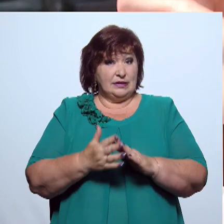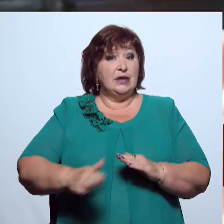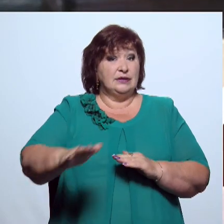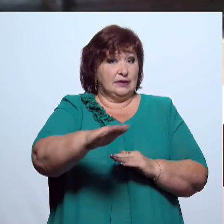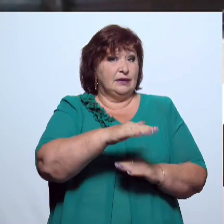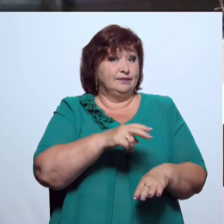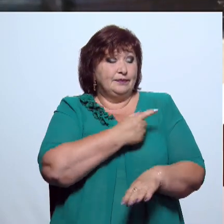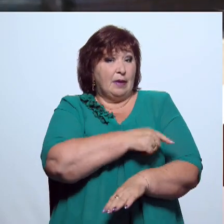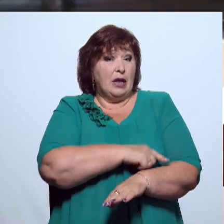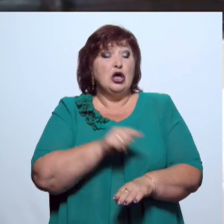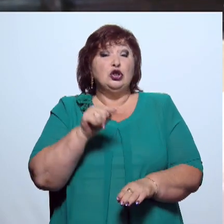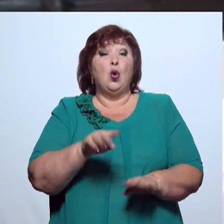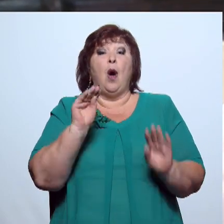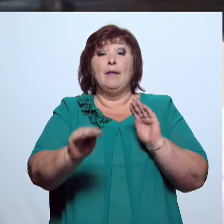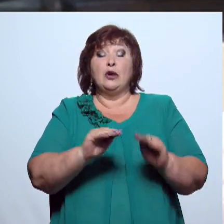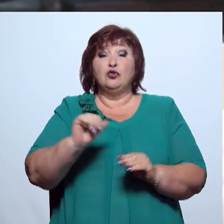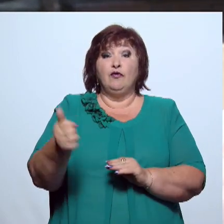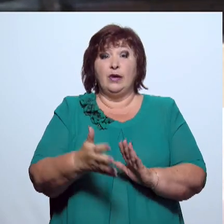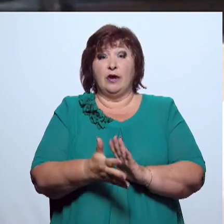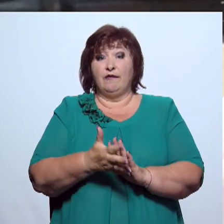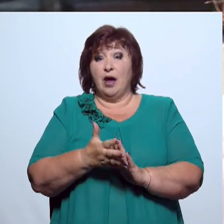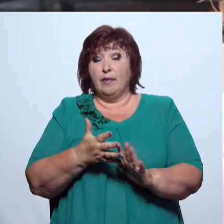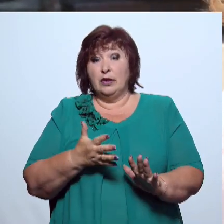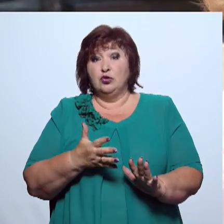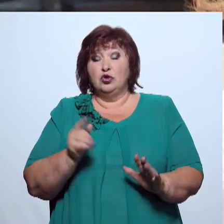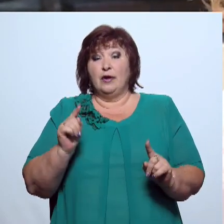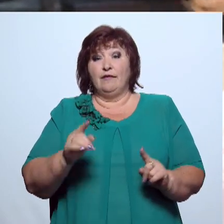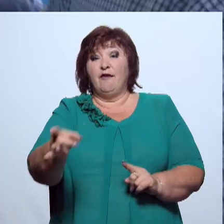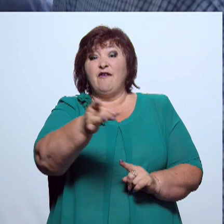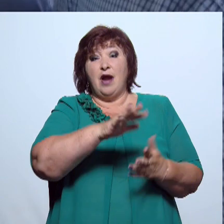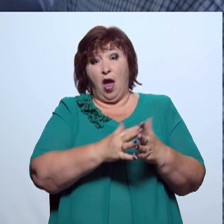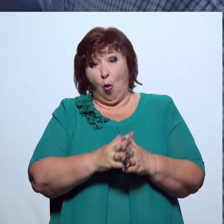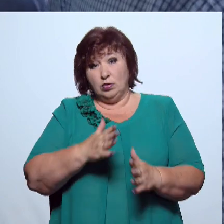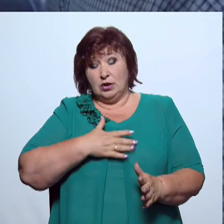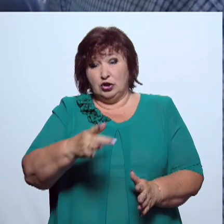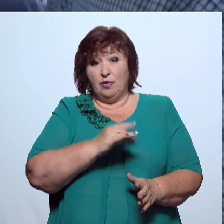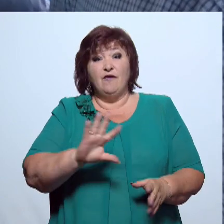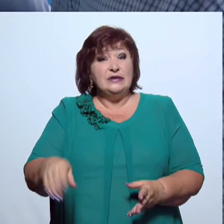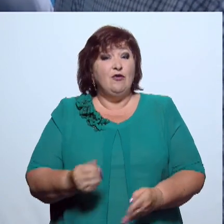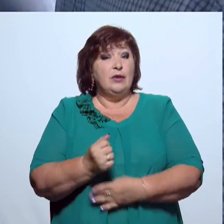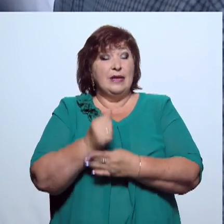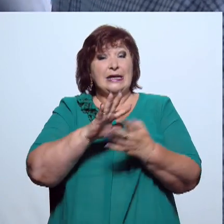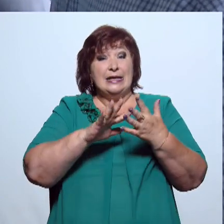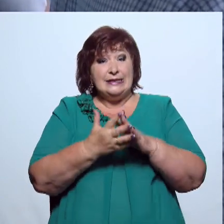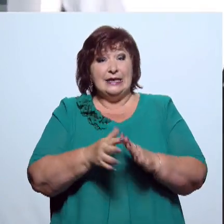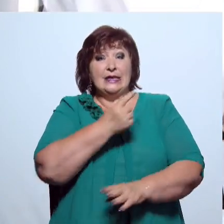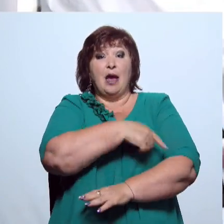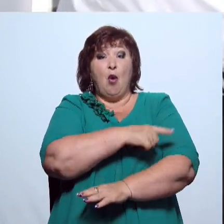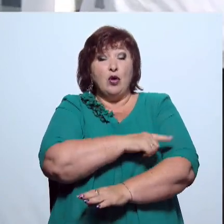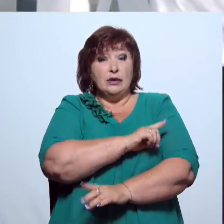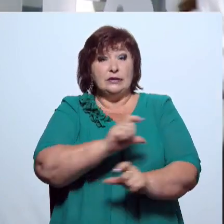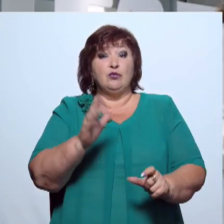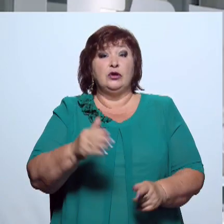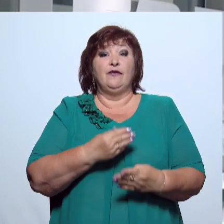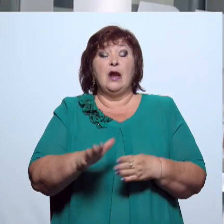Поэтому то оборудование, которое мы получим, в первую очередь поступит в районы нашей республики. Всего на поддержку сельских больниц в этом году будет